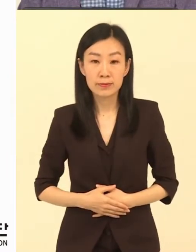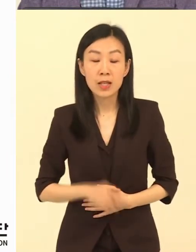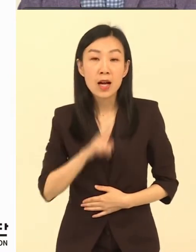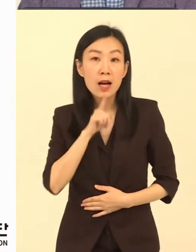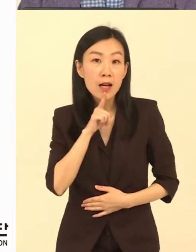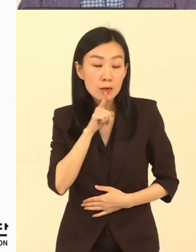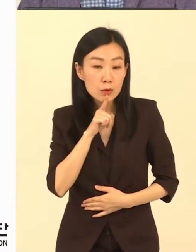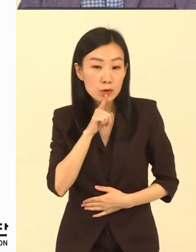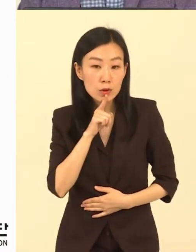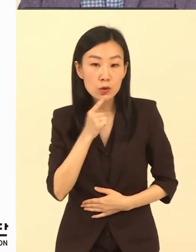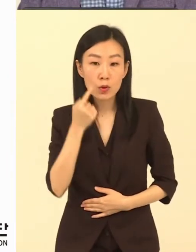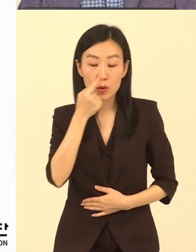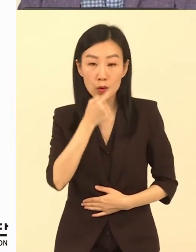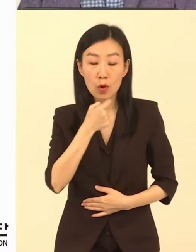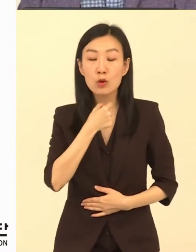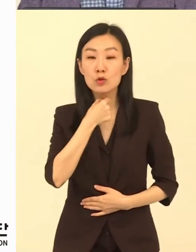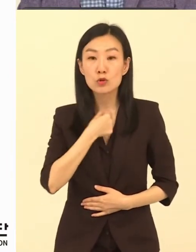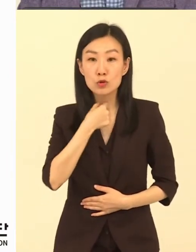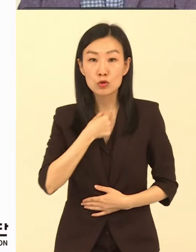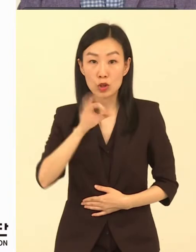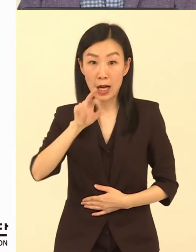후두암을 유발할 수가 있습니다.